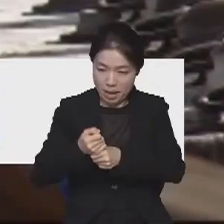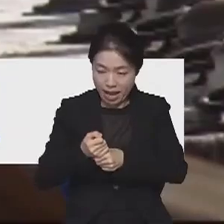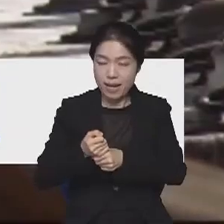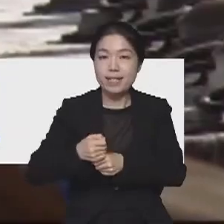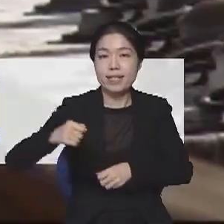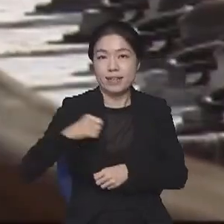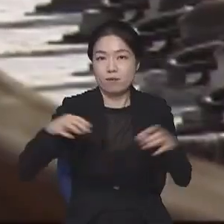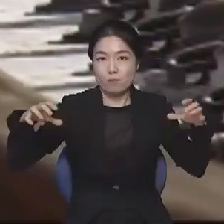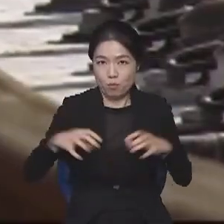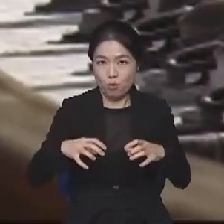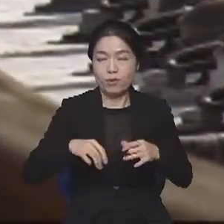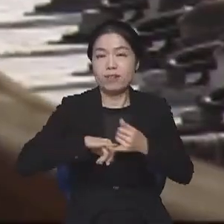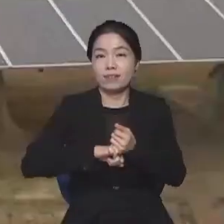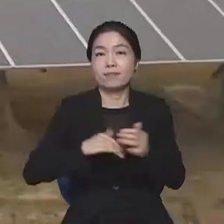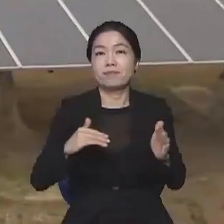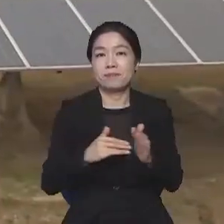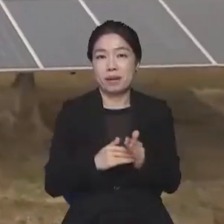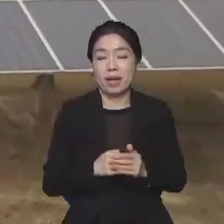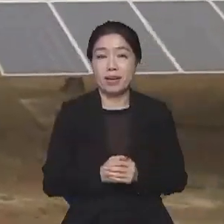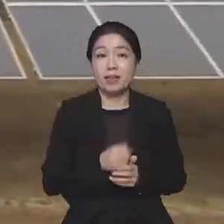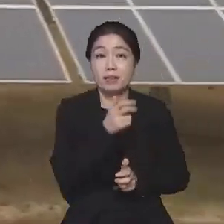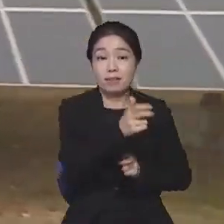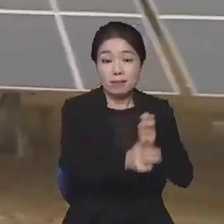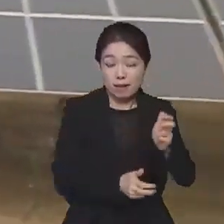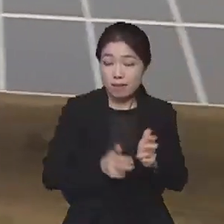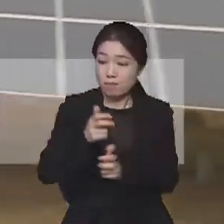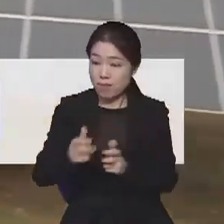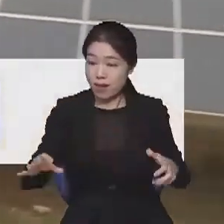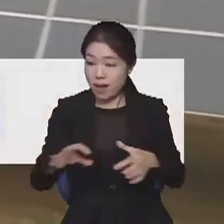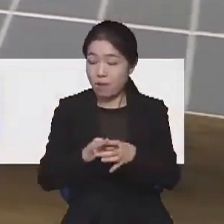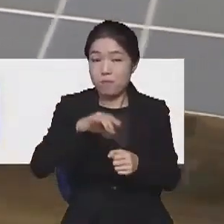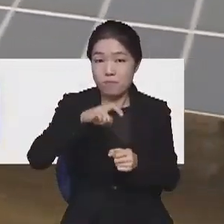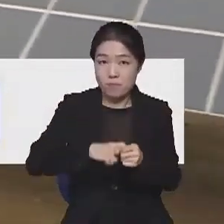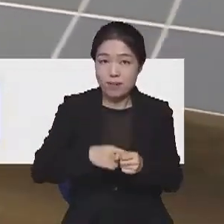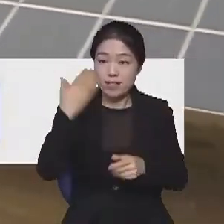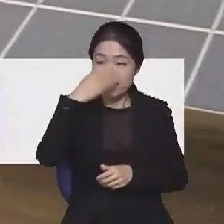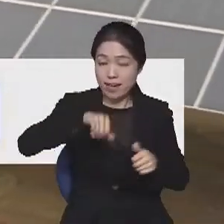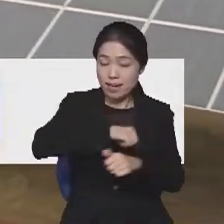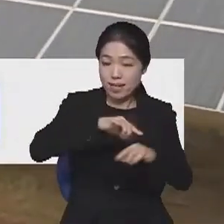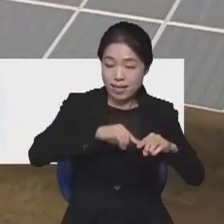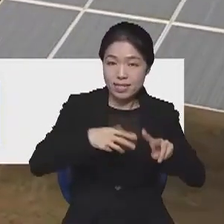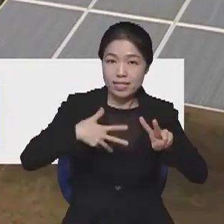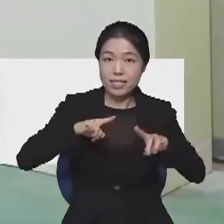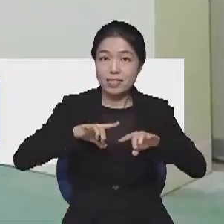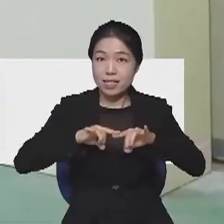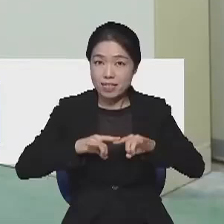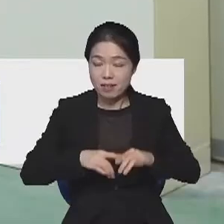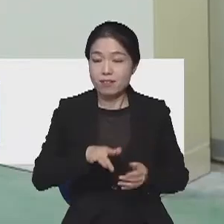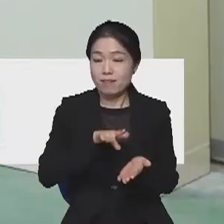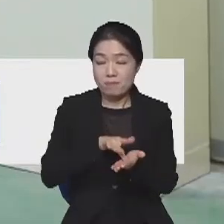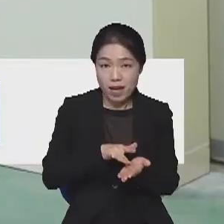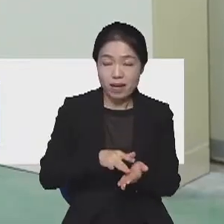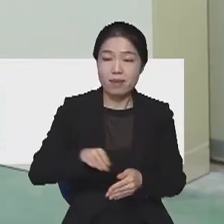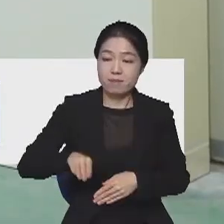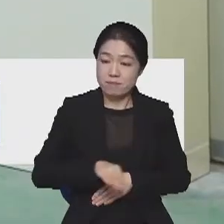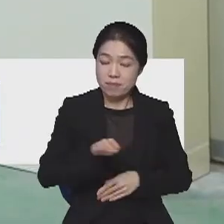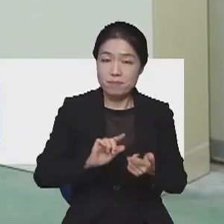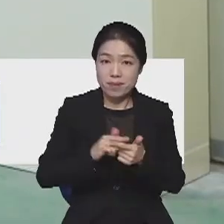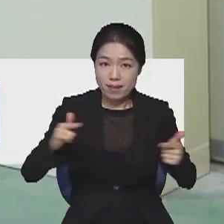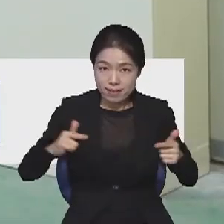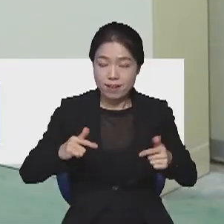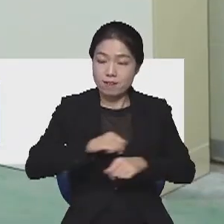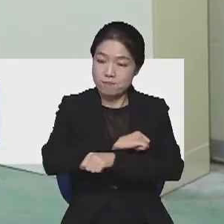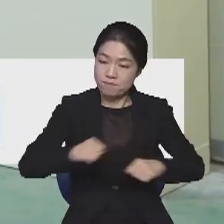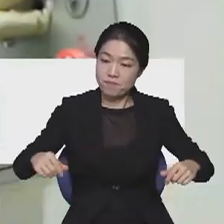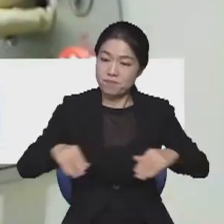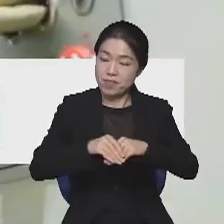힘을 모으기로 했습니다. 산업 간 협력을 위해 재생에너지와 2차 전지, 바이오, 모빌리티 등의